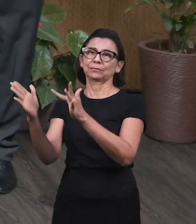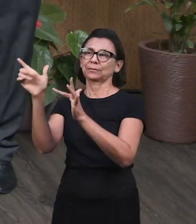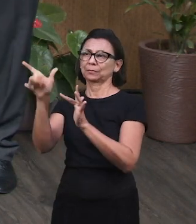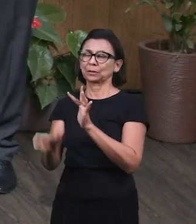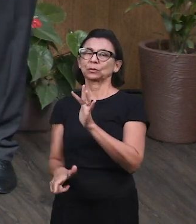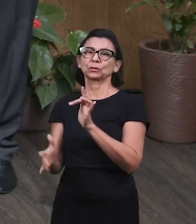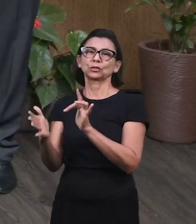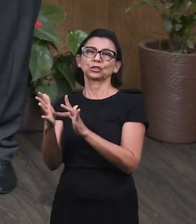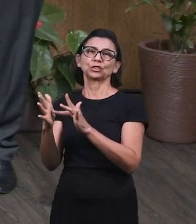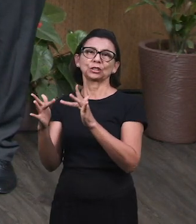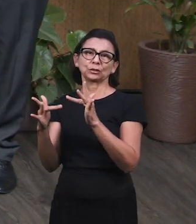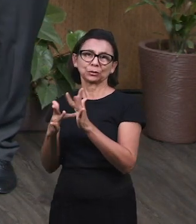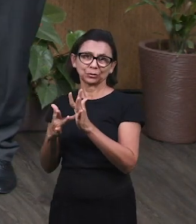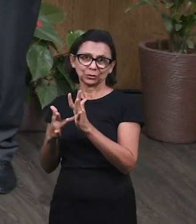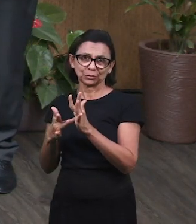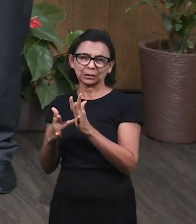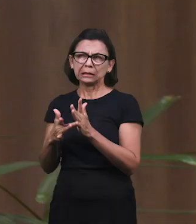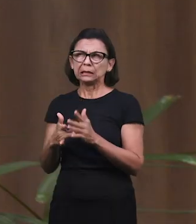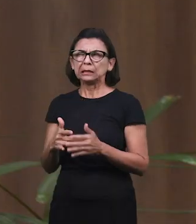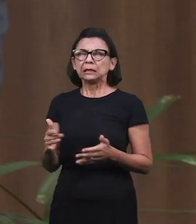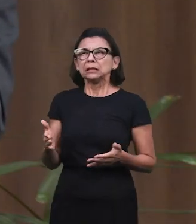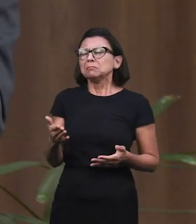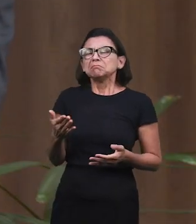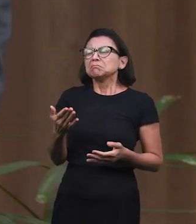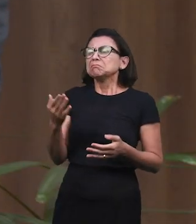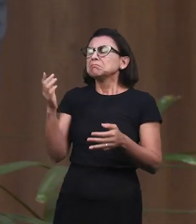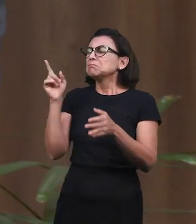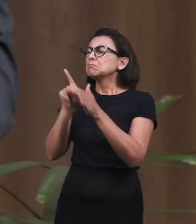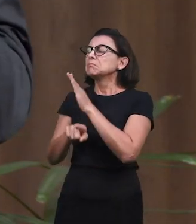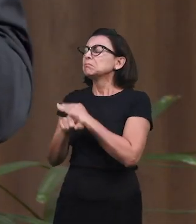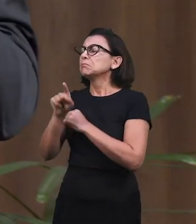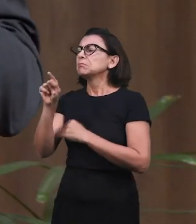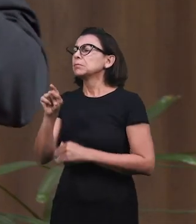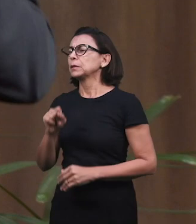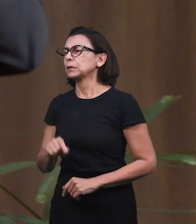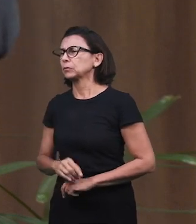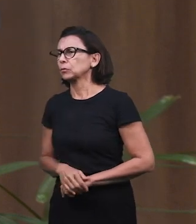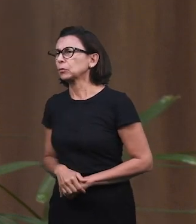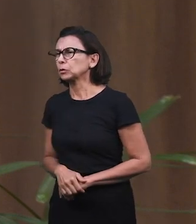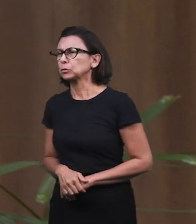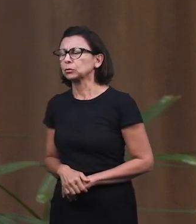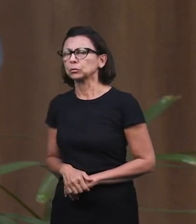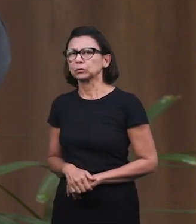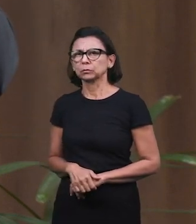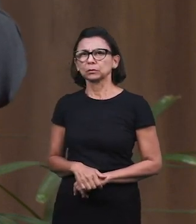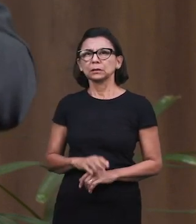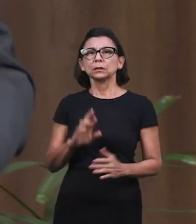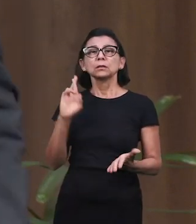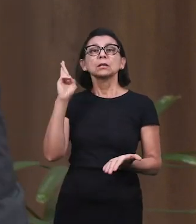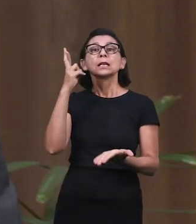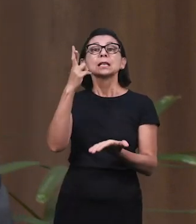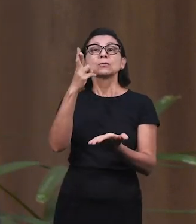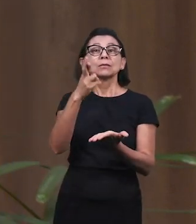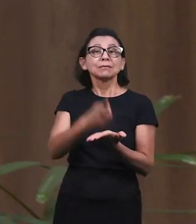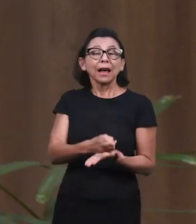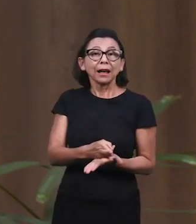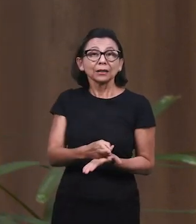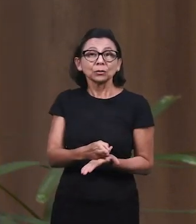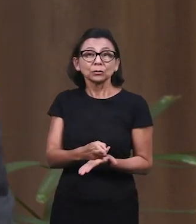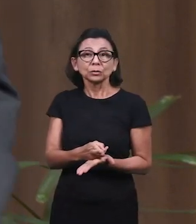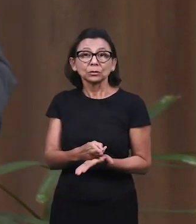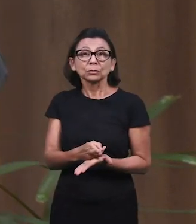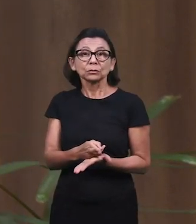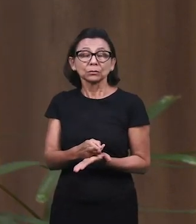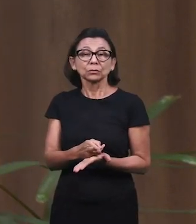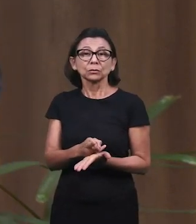je pose la question, Daniel, quels ont été les effets, les résultats dans la vie de cet homme pour